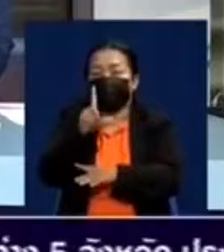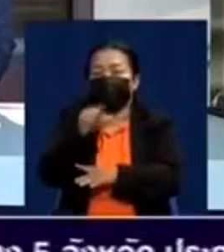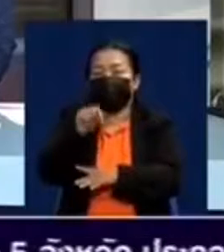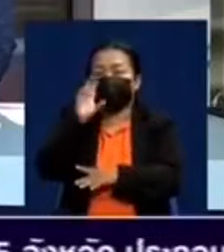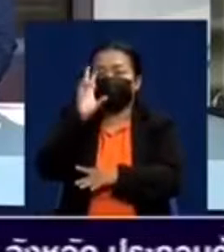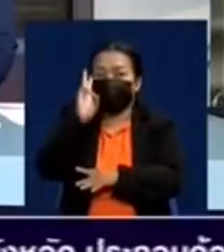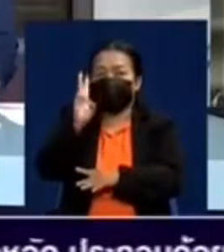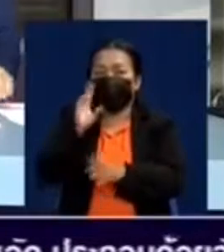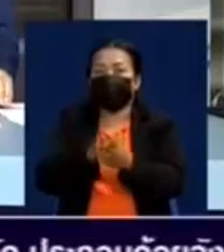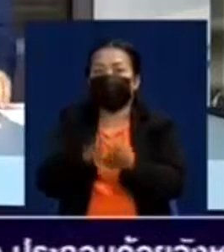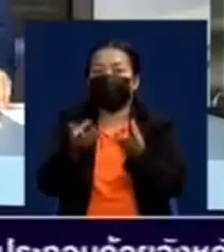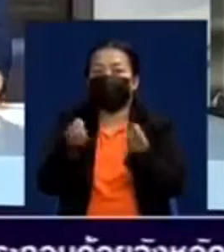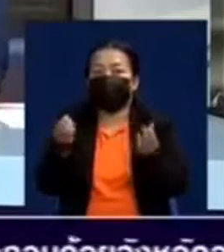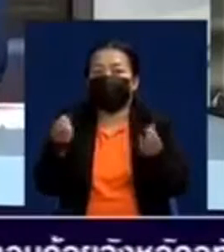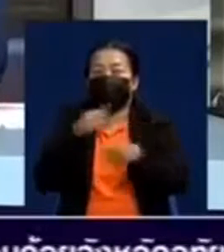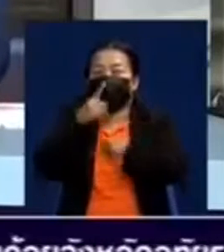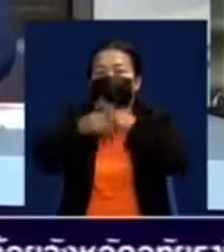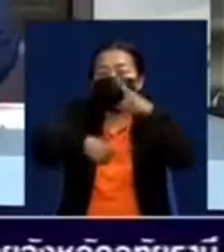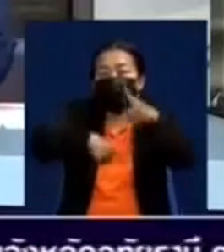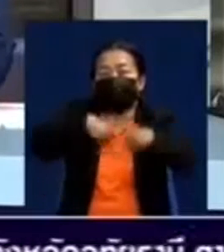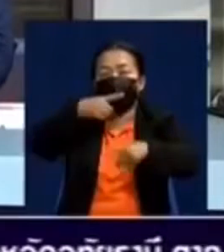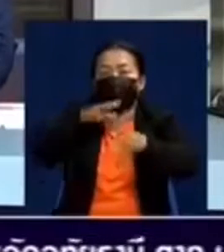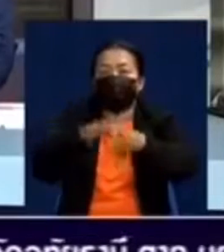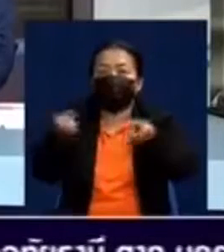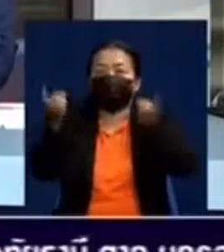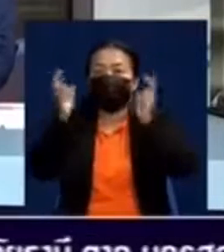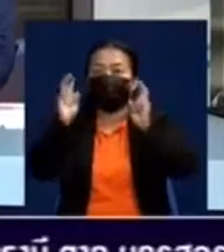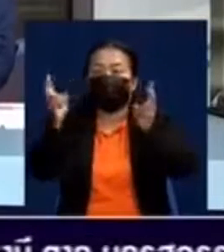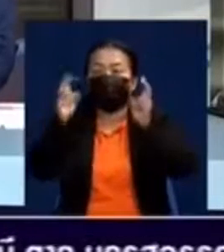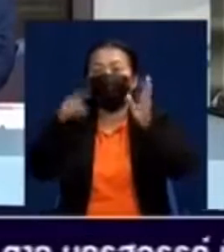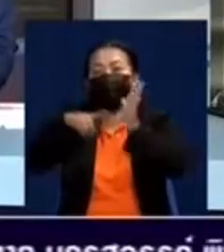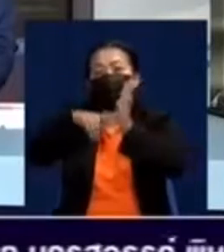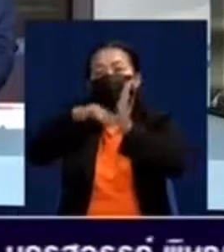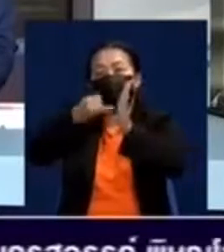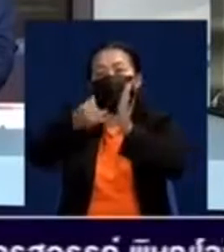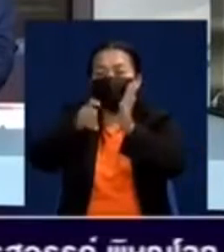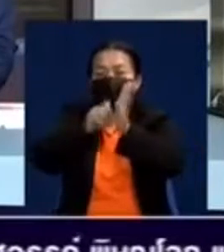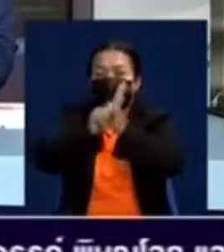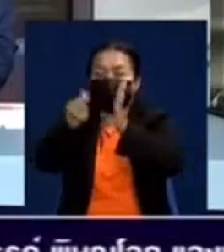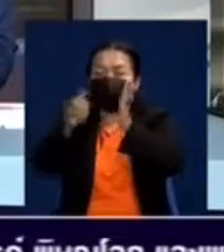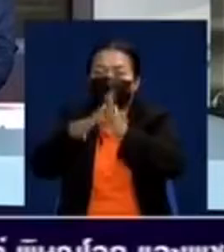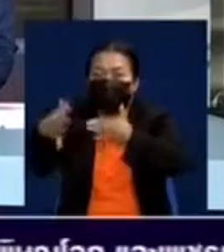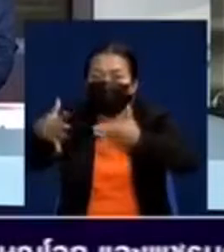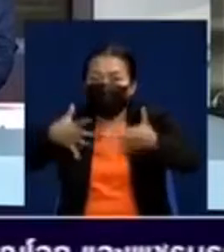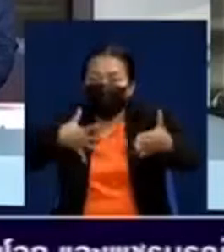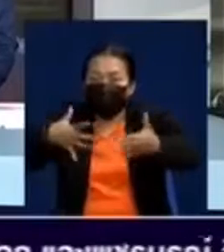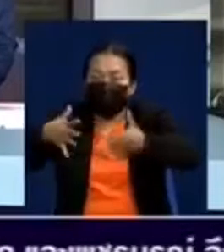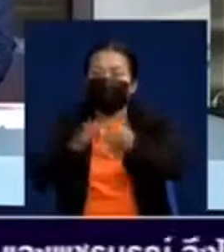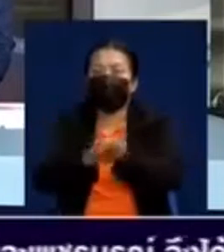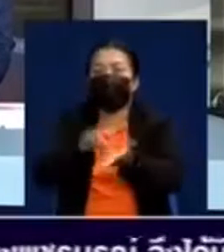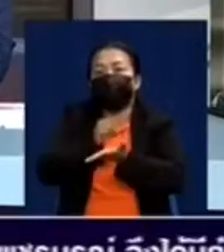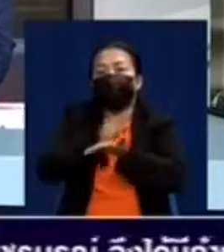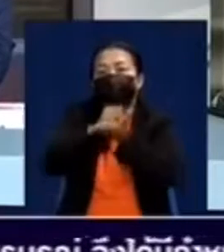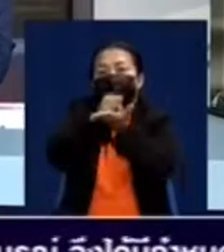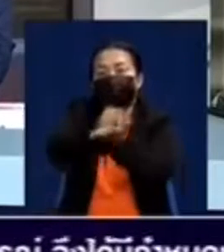ของวัคซีนกันก่อนนะครับที่จังหวัดตากเนี่ยประชาชนทั้งจังหวัดนะฮะจองการฉีดวัคซีนได้แล้วก